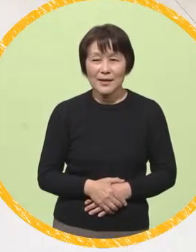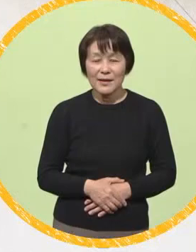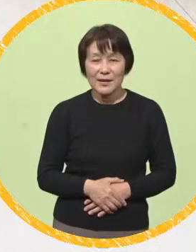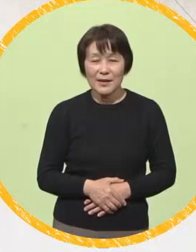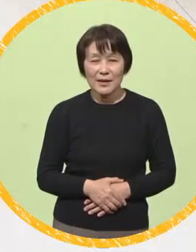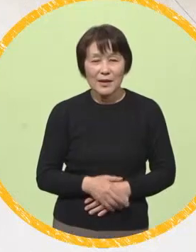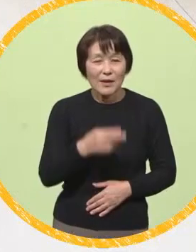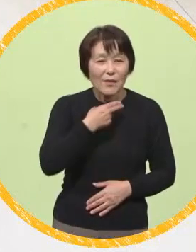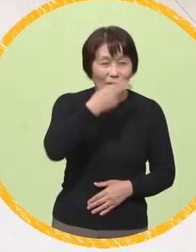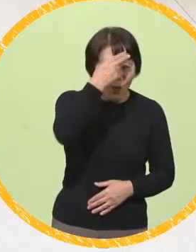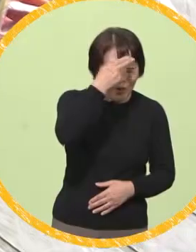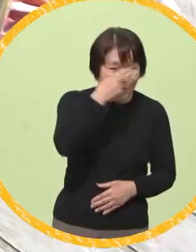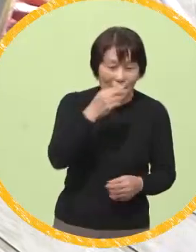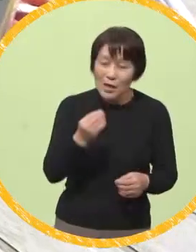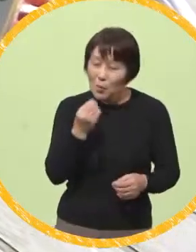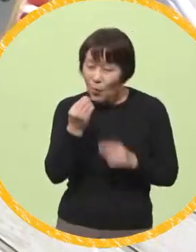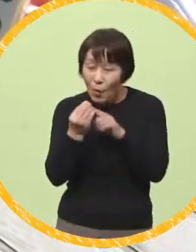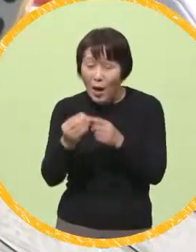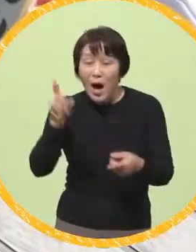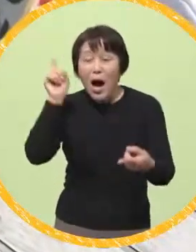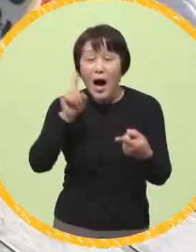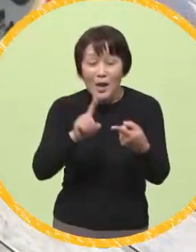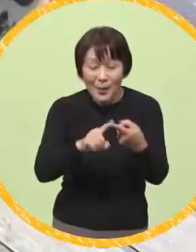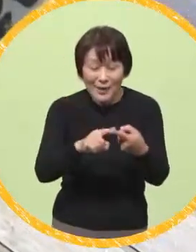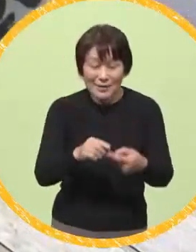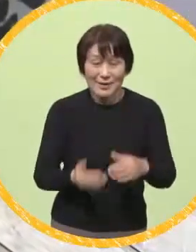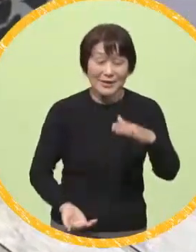お酒に合いそう。 まあ酒